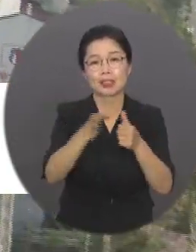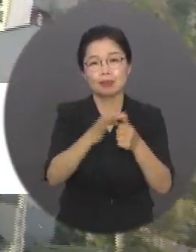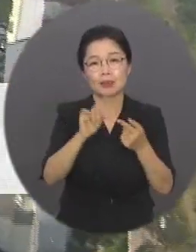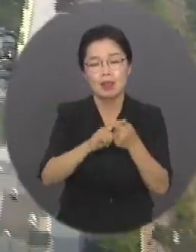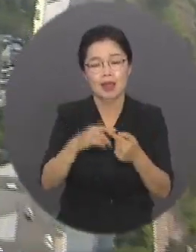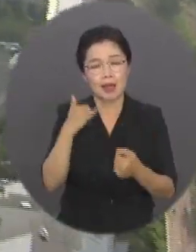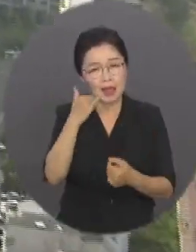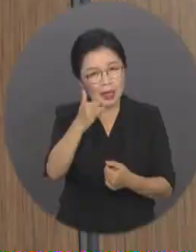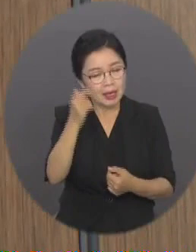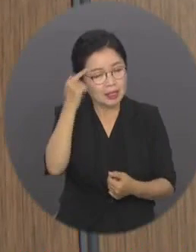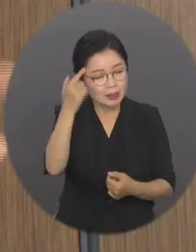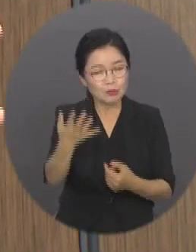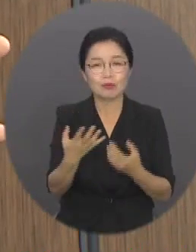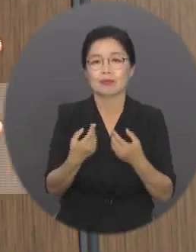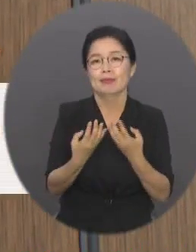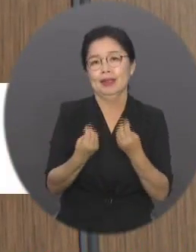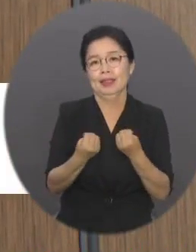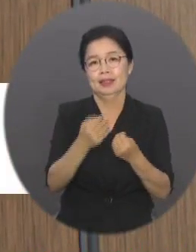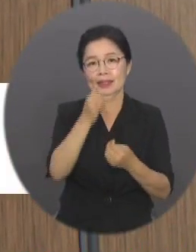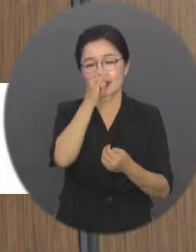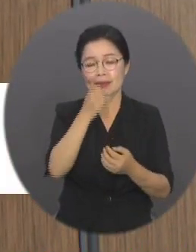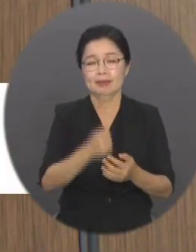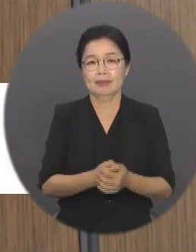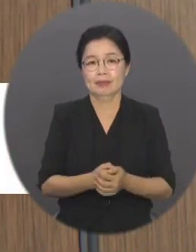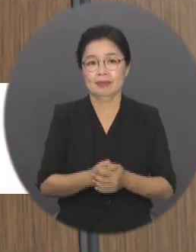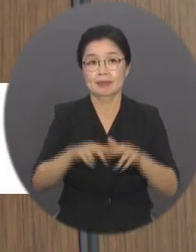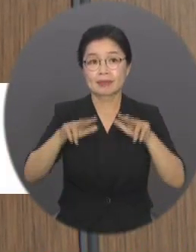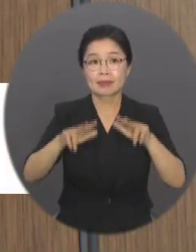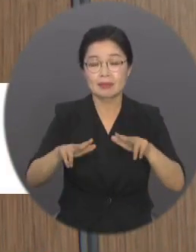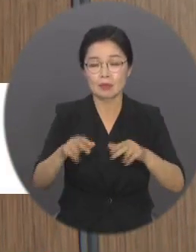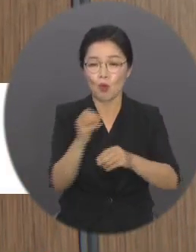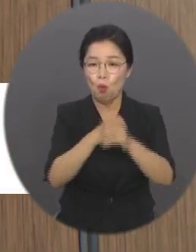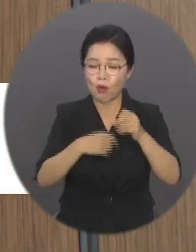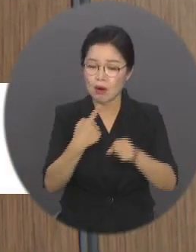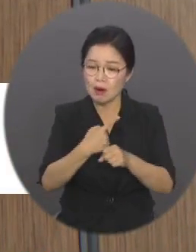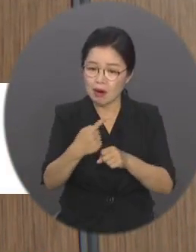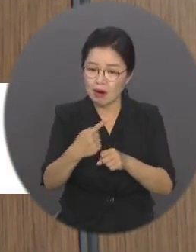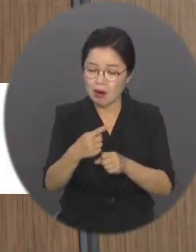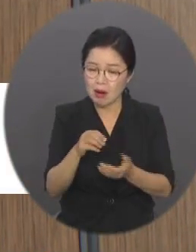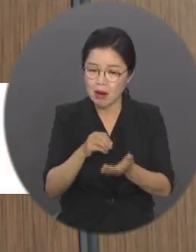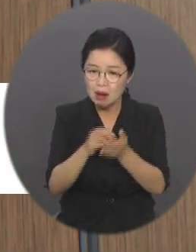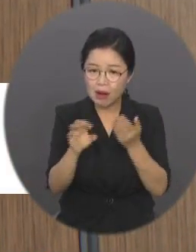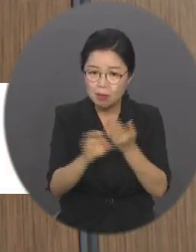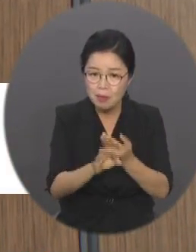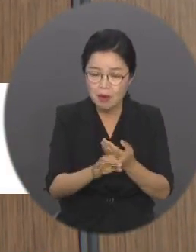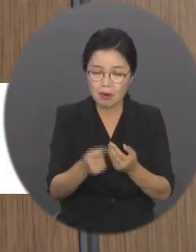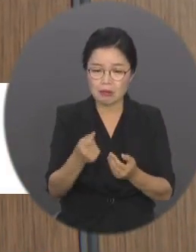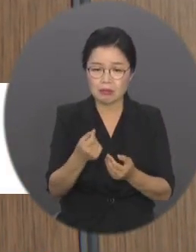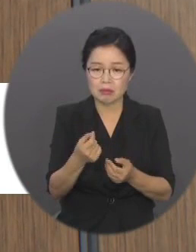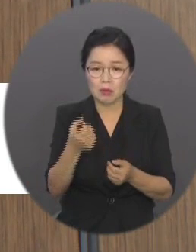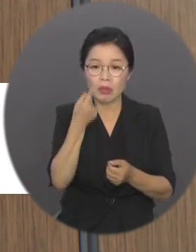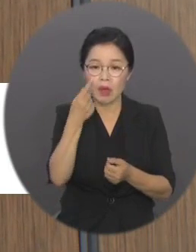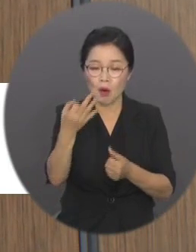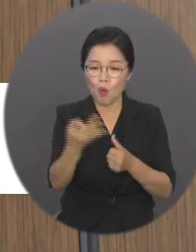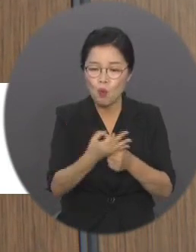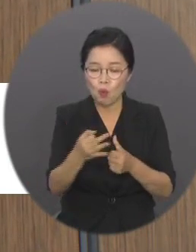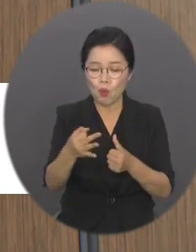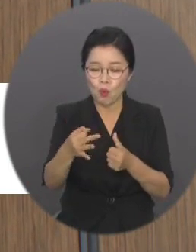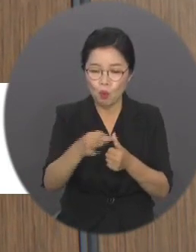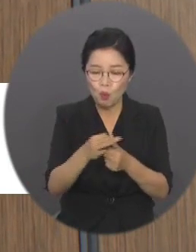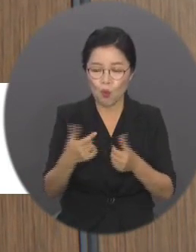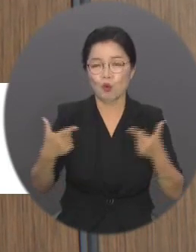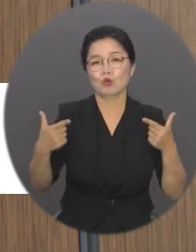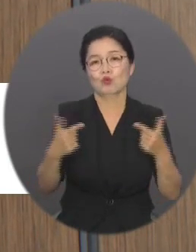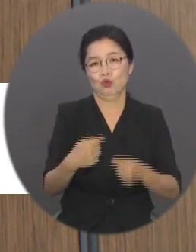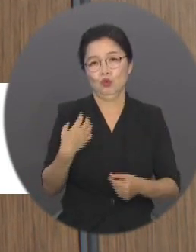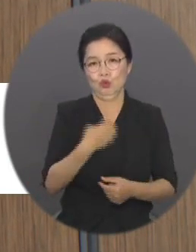크게 늘었습니다. 월 지급금이 또 줄어드는 수가 있습니다. 그래서 저희가 1년에 한 번씩 조정을 하는데 이게 이제 내년 초가